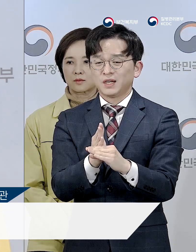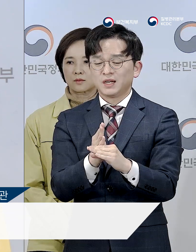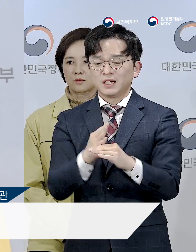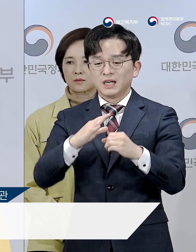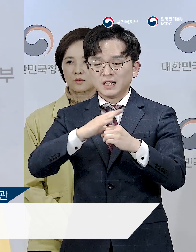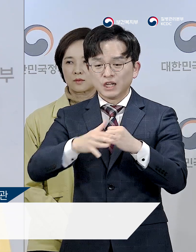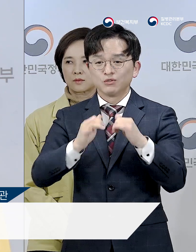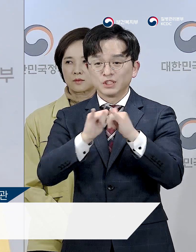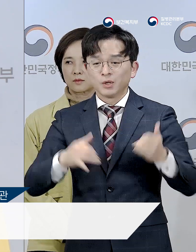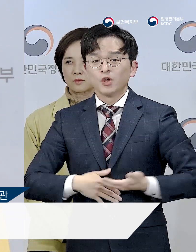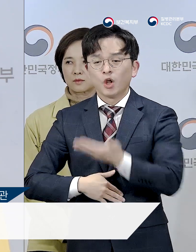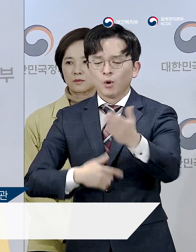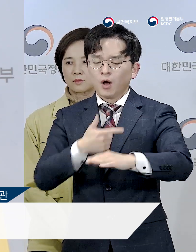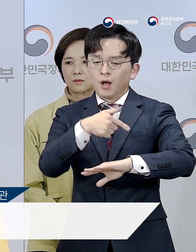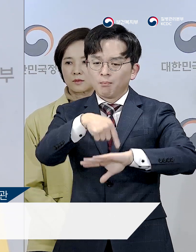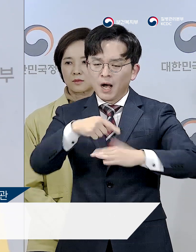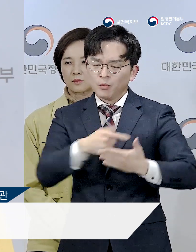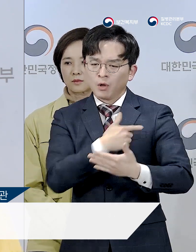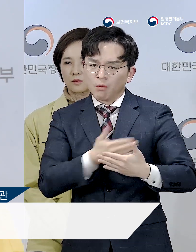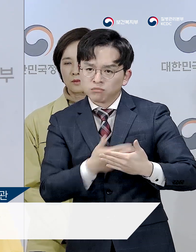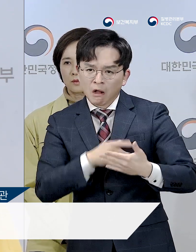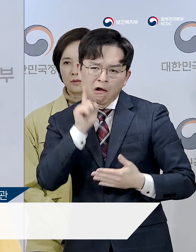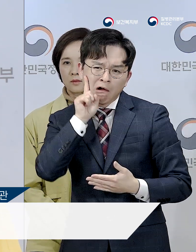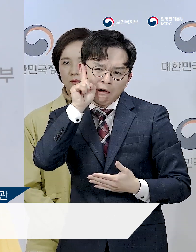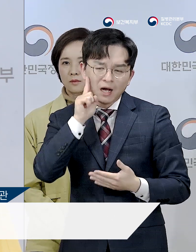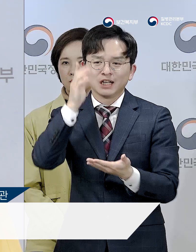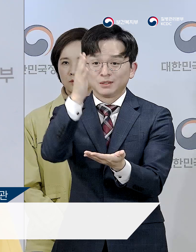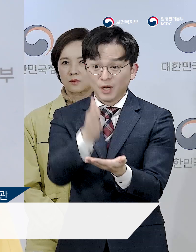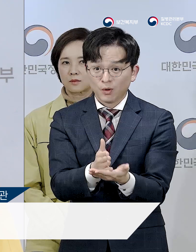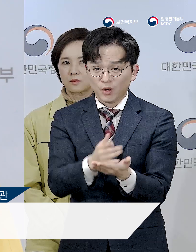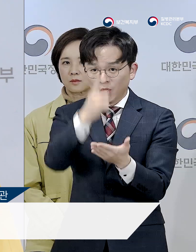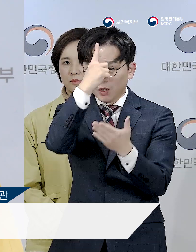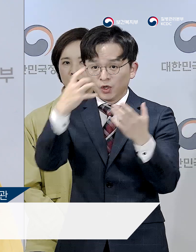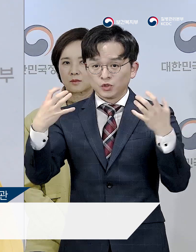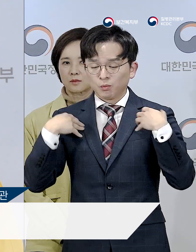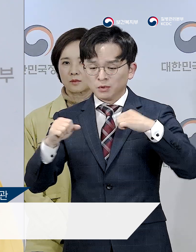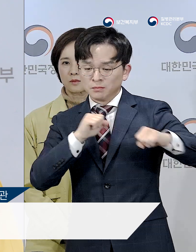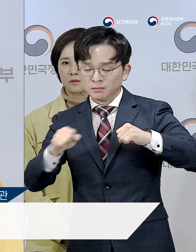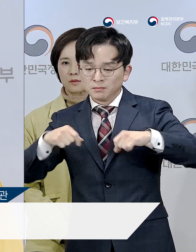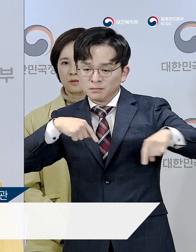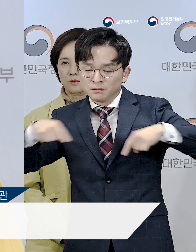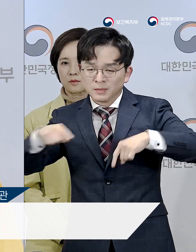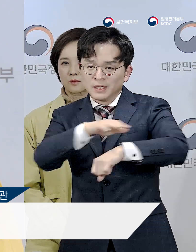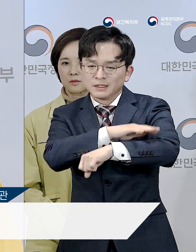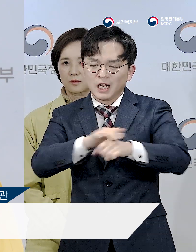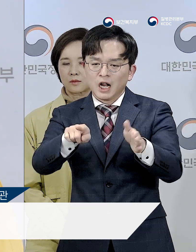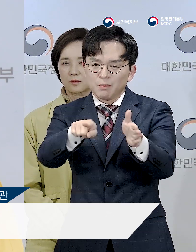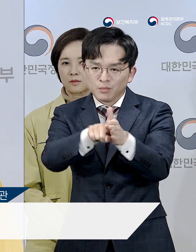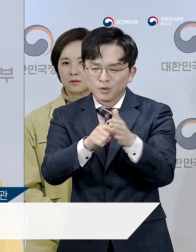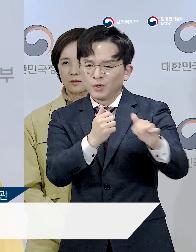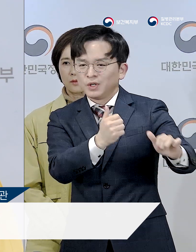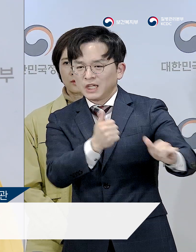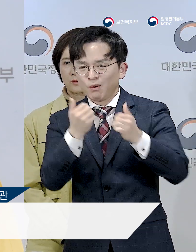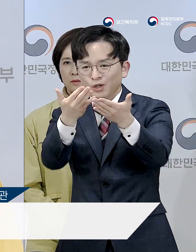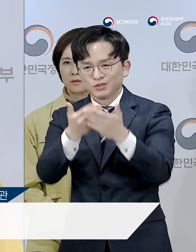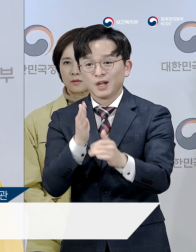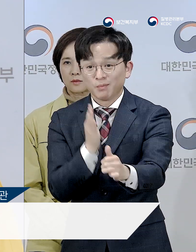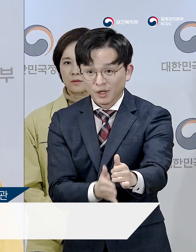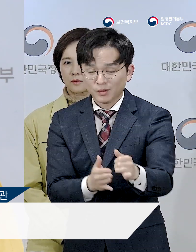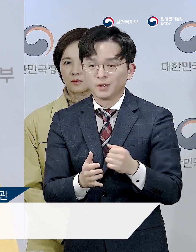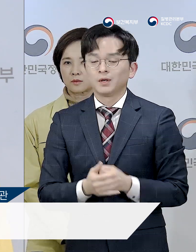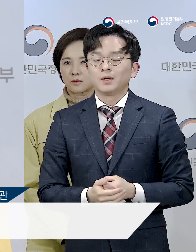주민들께서도 지나친 불안을 가질 필요는 없으며 정부를 믿고 현장의 방역조치에 잘 협조해 줄 것을